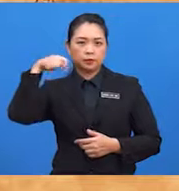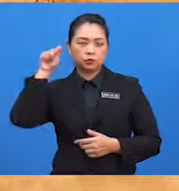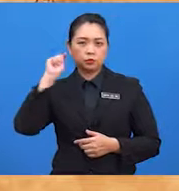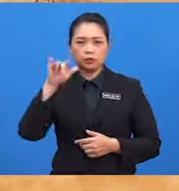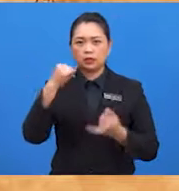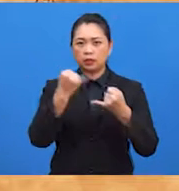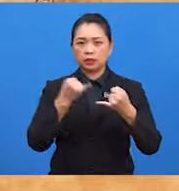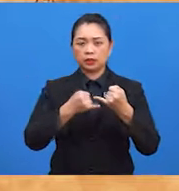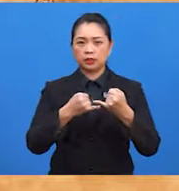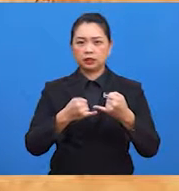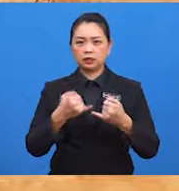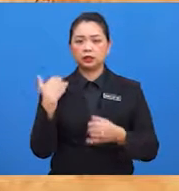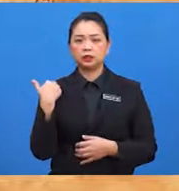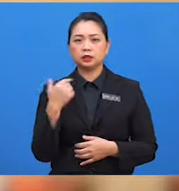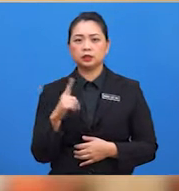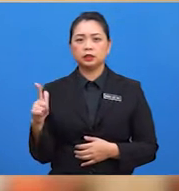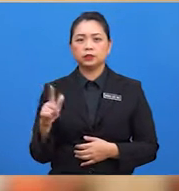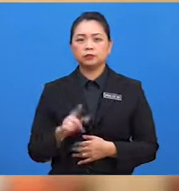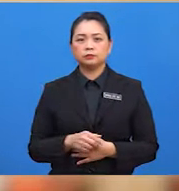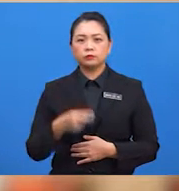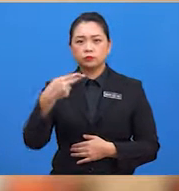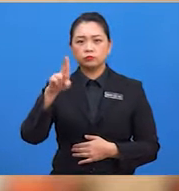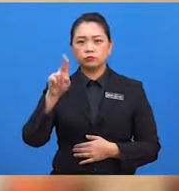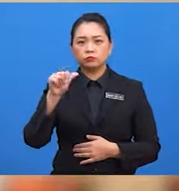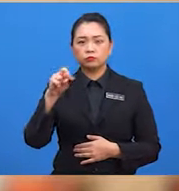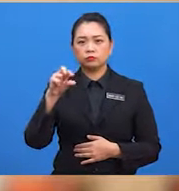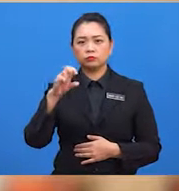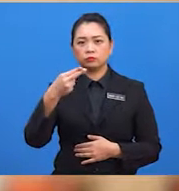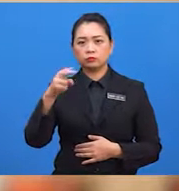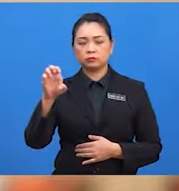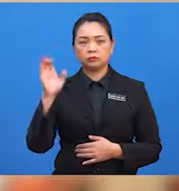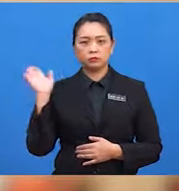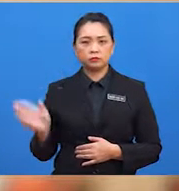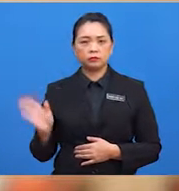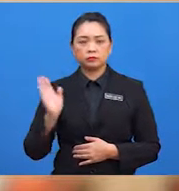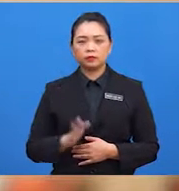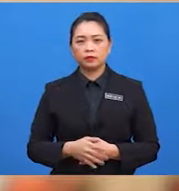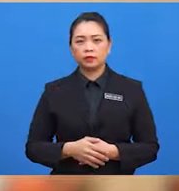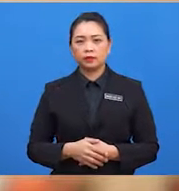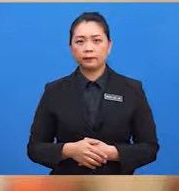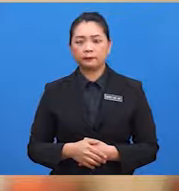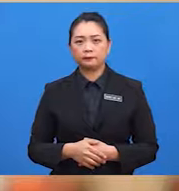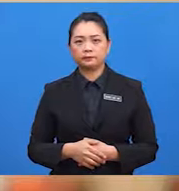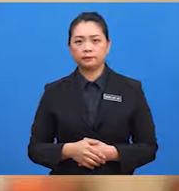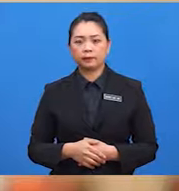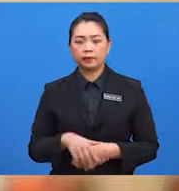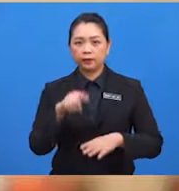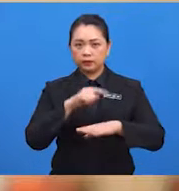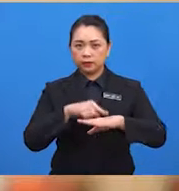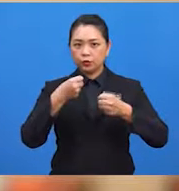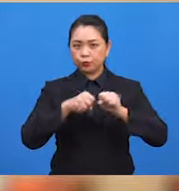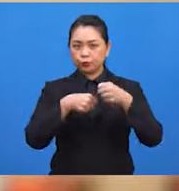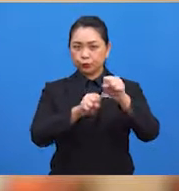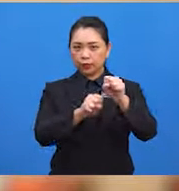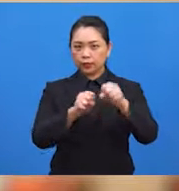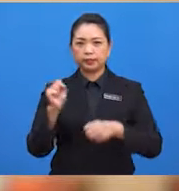yang kita akan bincangkan ialah tamadun Huang He. Tamadun ini muncul di kedudukan dua sungai, iaitu Sungai Huang He